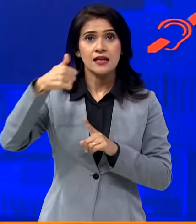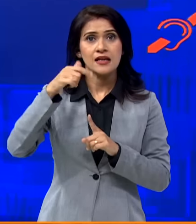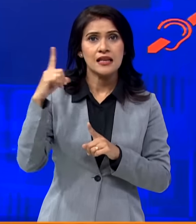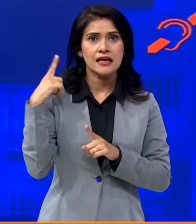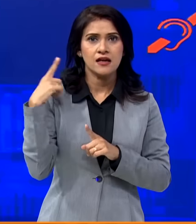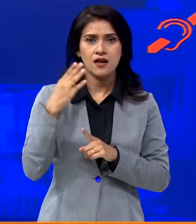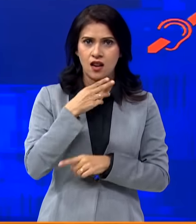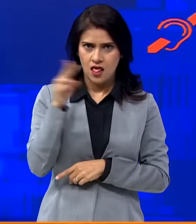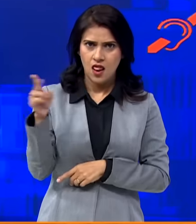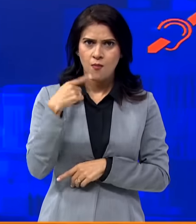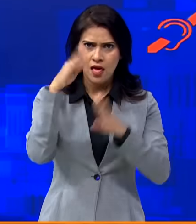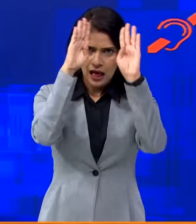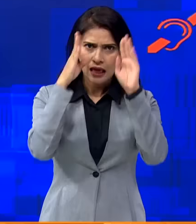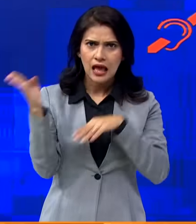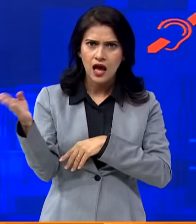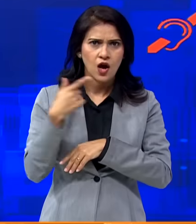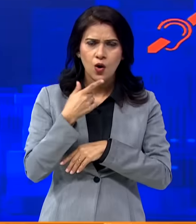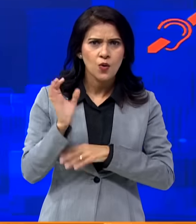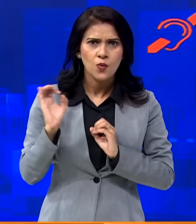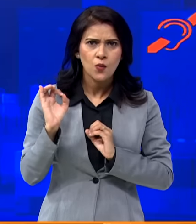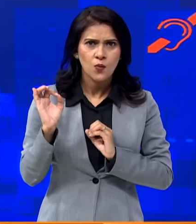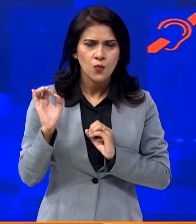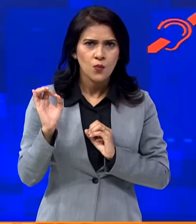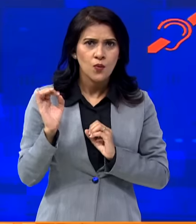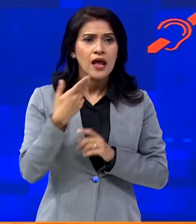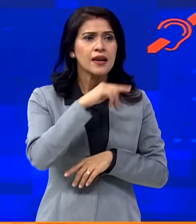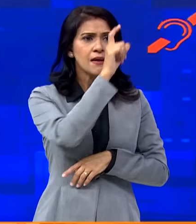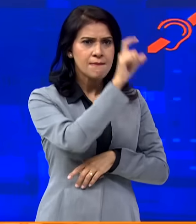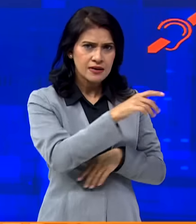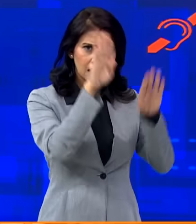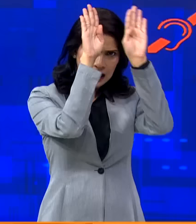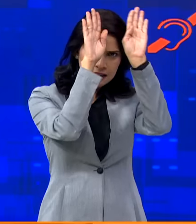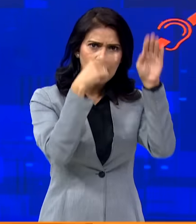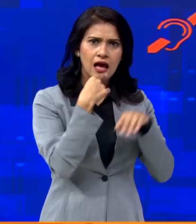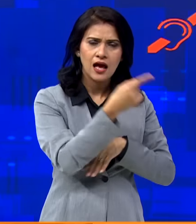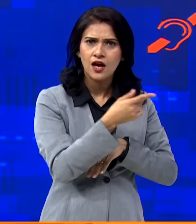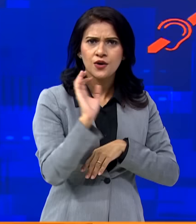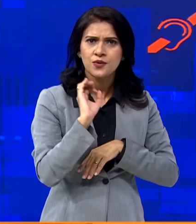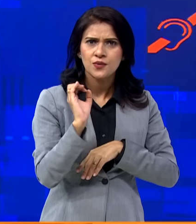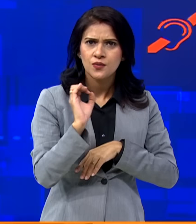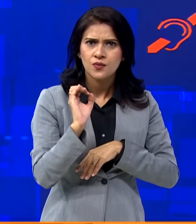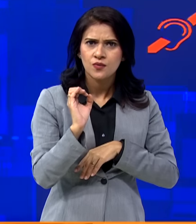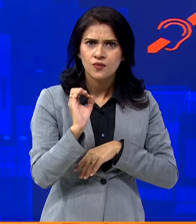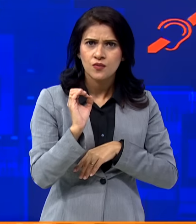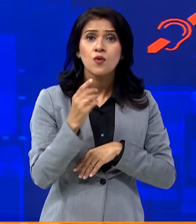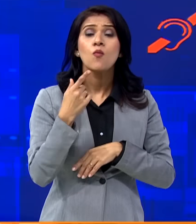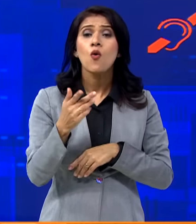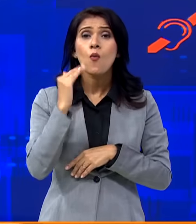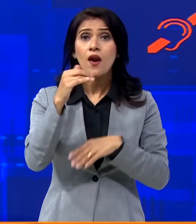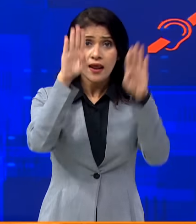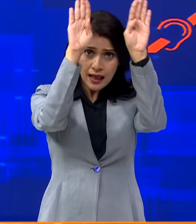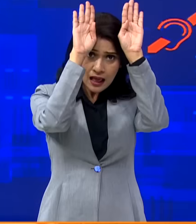कहा किसी नेता को गधा कहा नहीं आप बताओ किसी नेता को गधा कहा तो गो को नेता भी नहीं